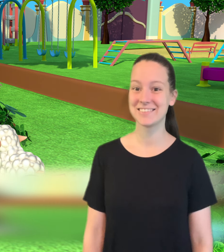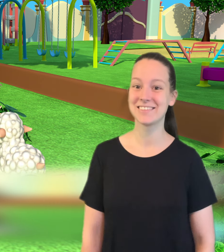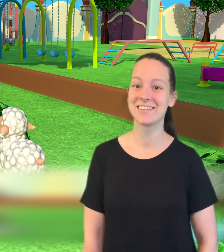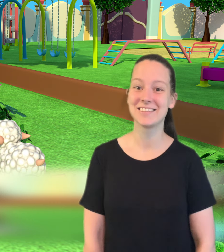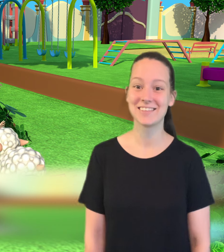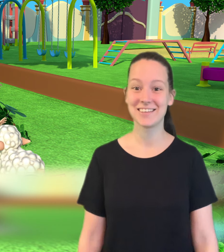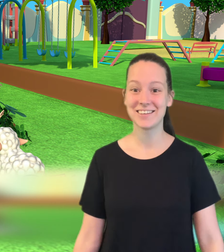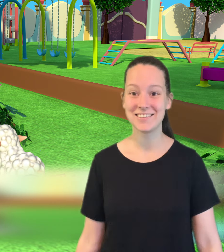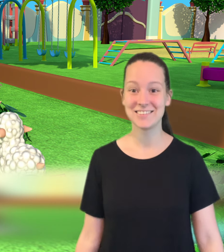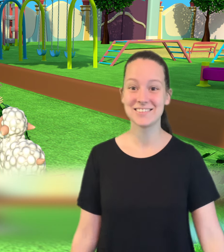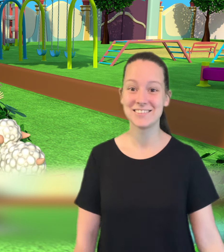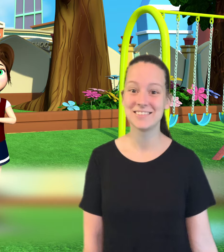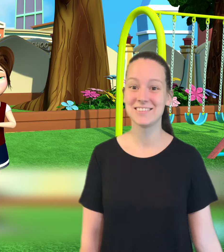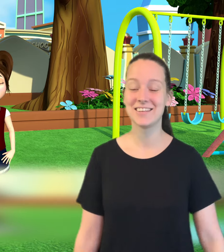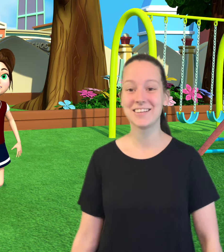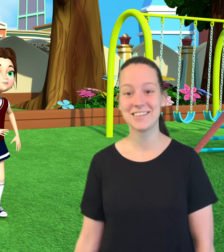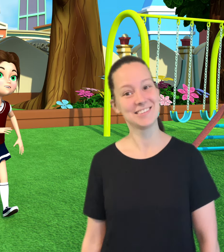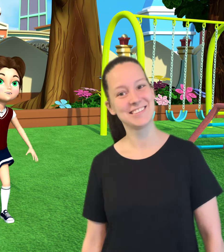メリーさんの